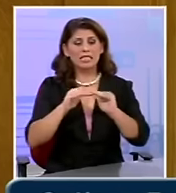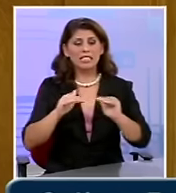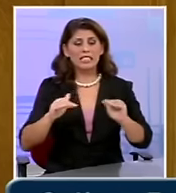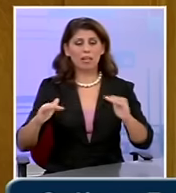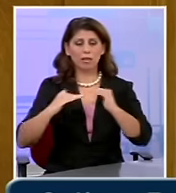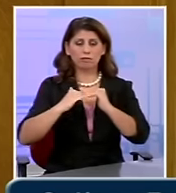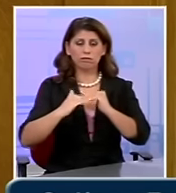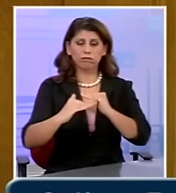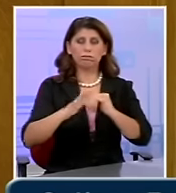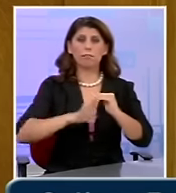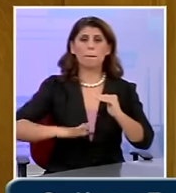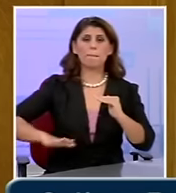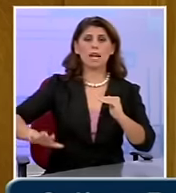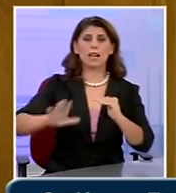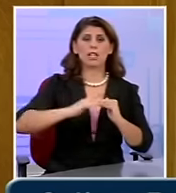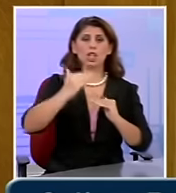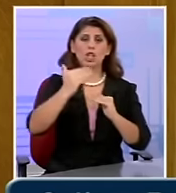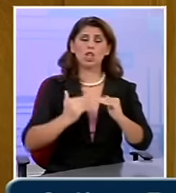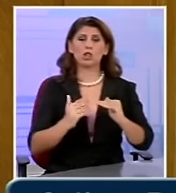της νότιο-ανατολικής